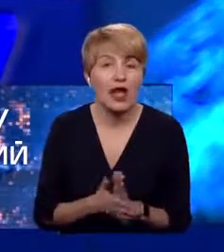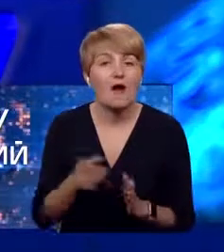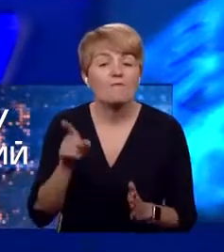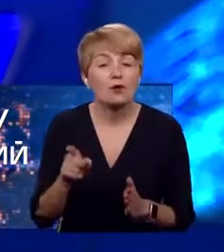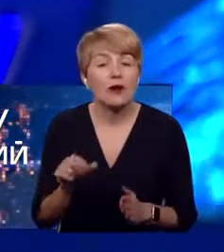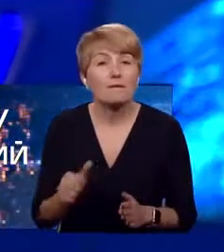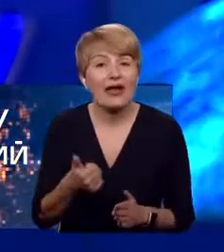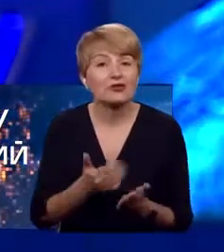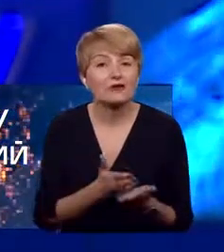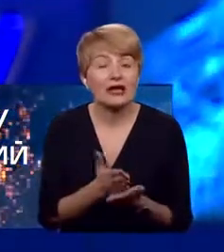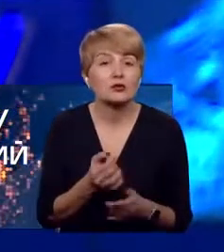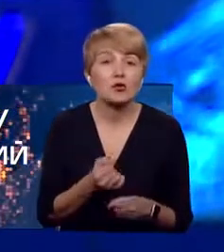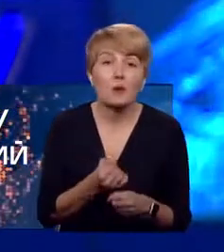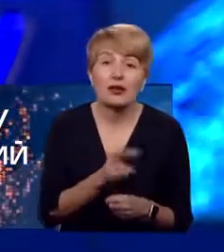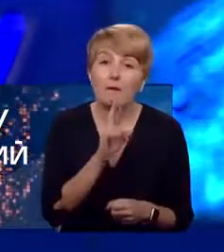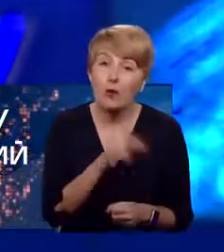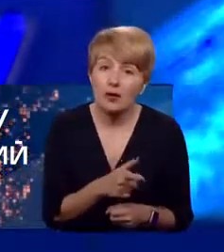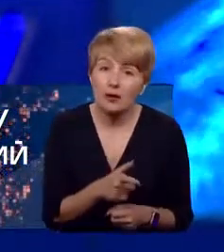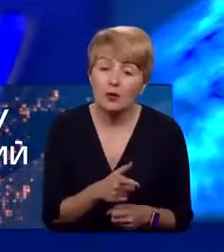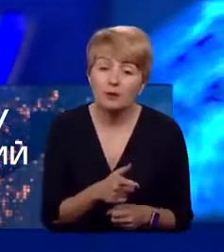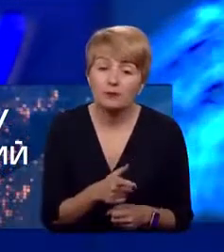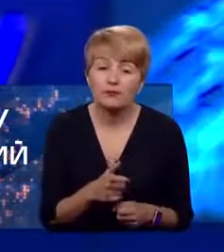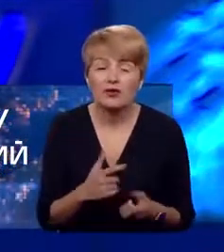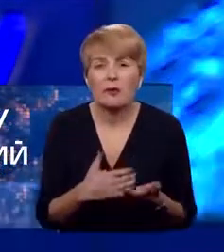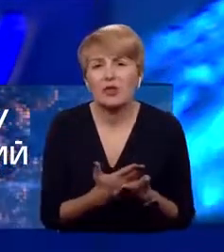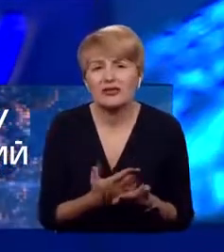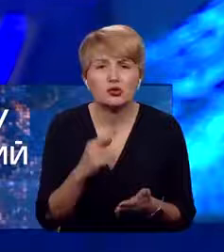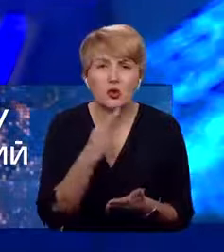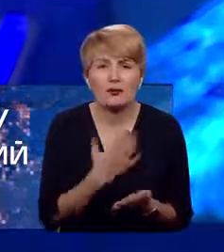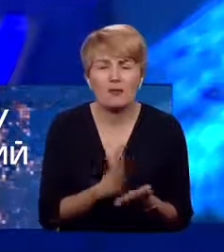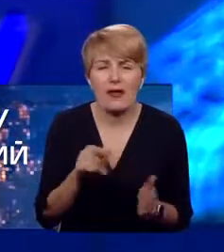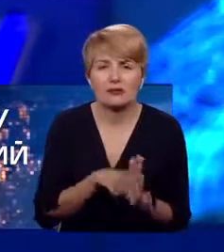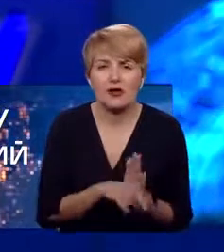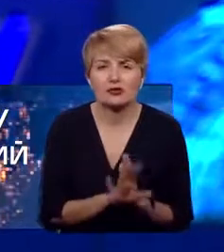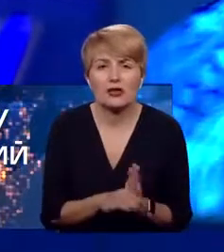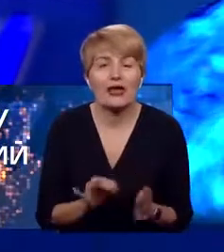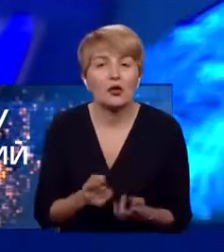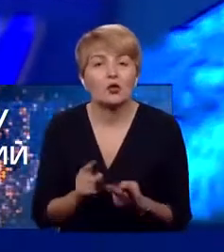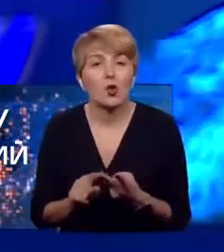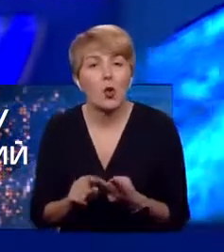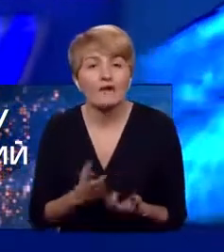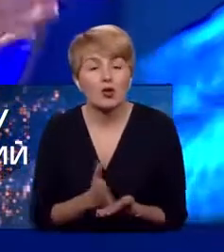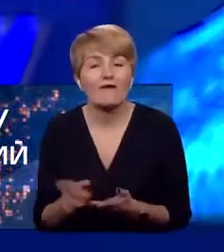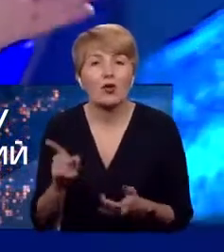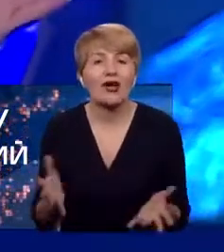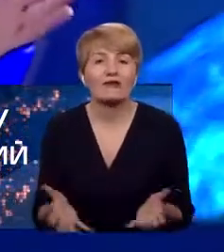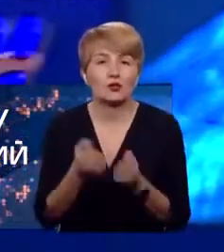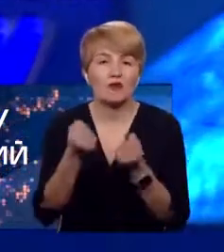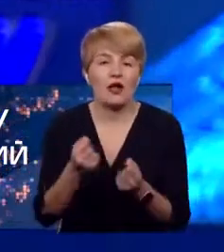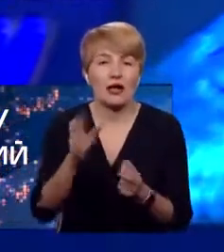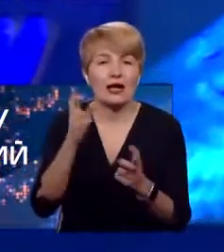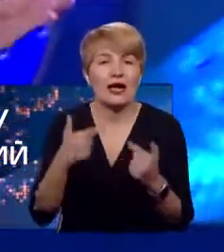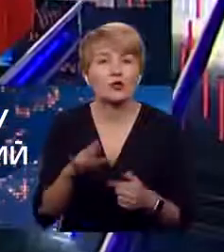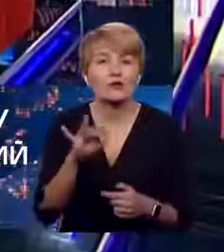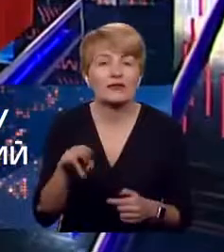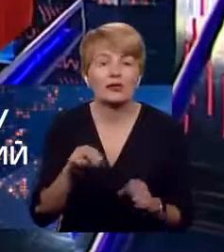перший варіант, зробила помилку, політичну, економічну, немає значення, і другий варіант, вона врятувала країну